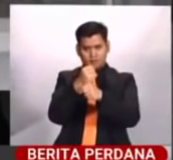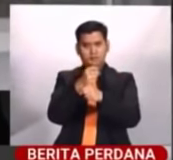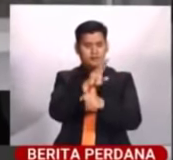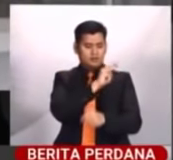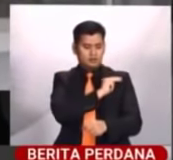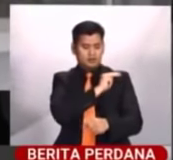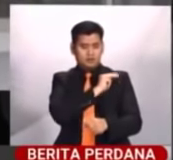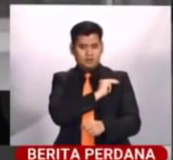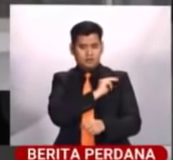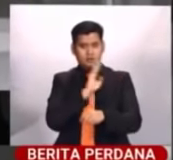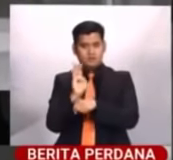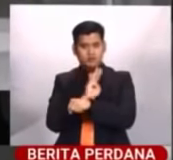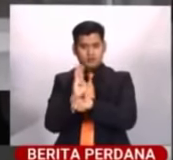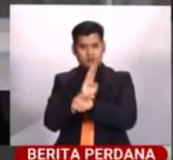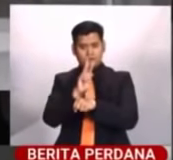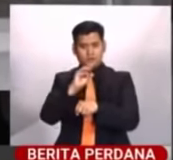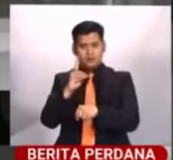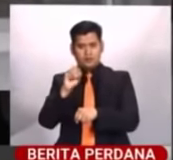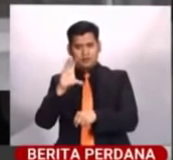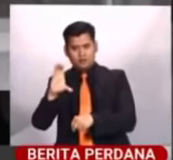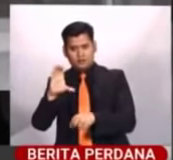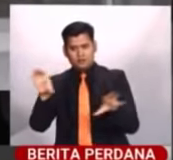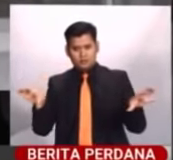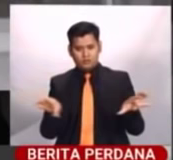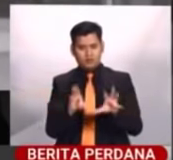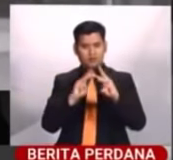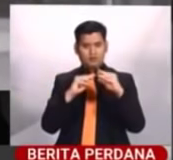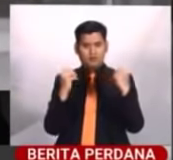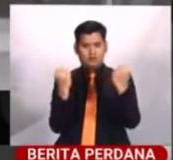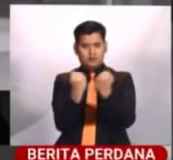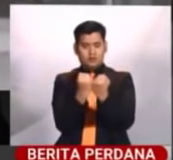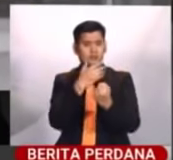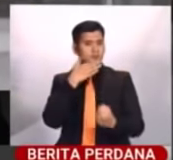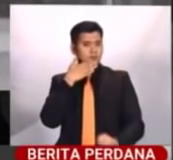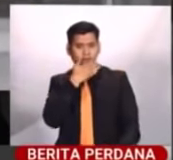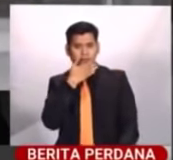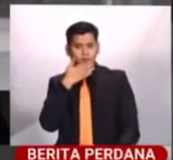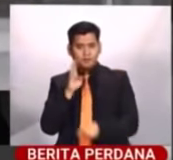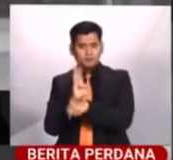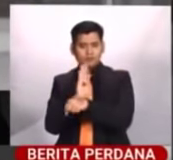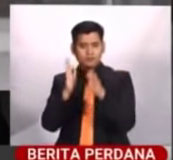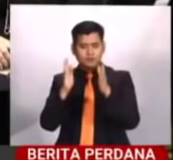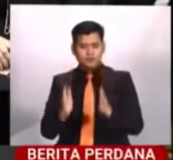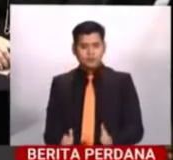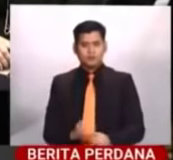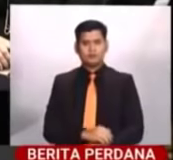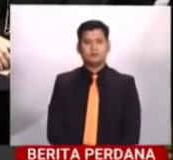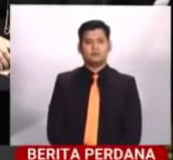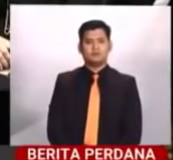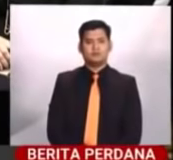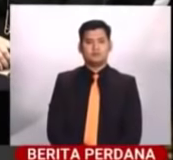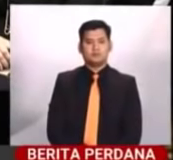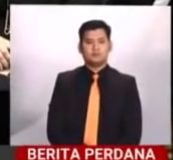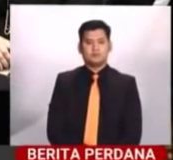dan Koperasi MEDAK menganjurkan bengkel APEC Young Entrepreneurs Kickoff.